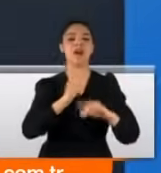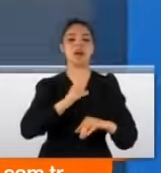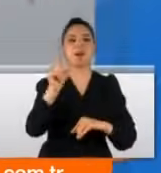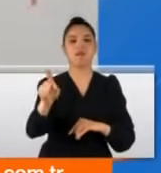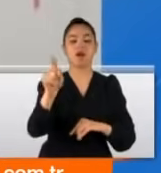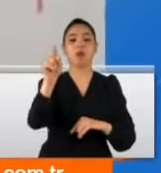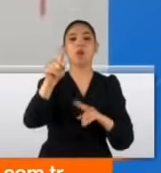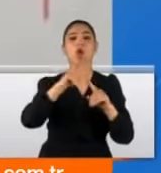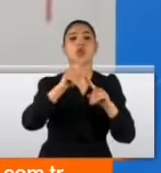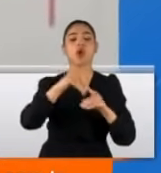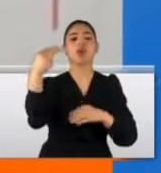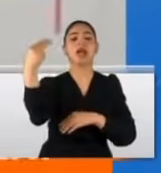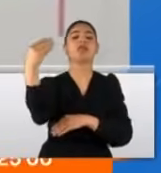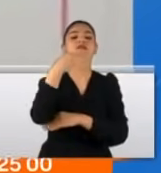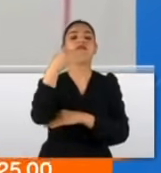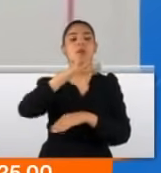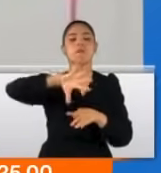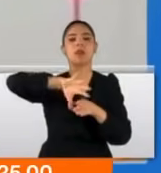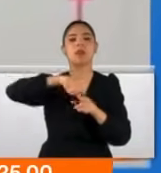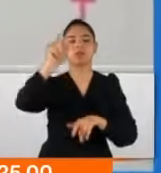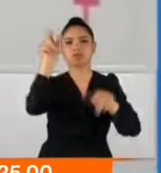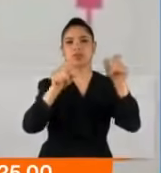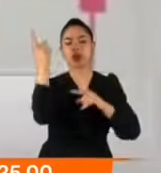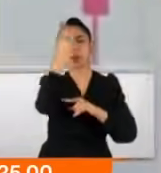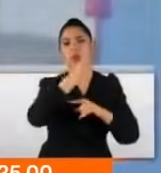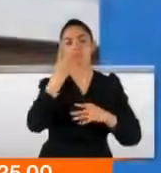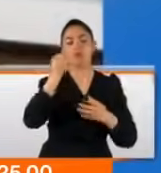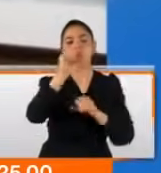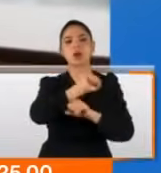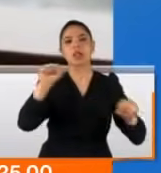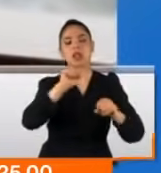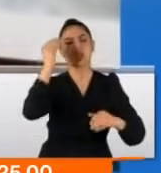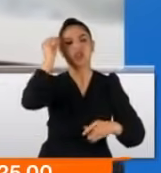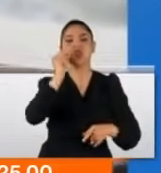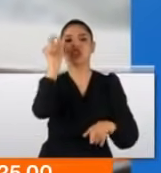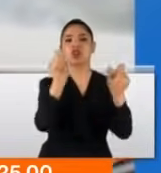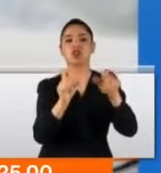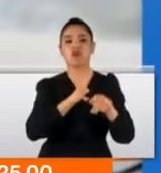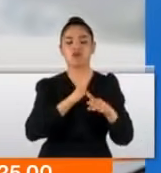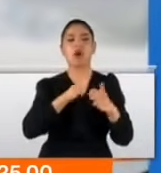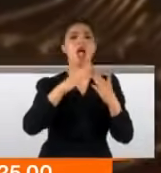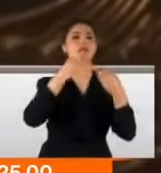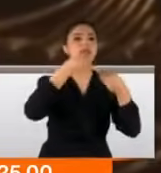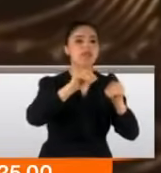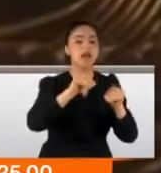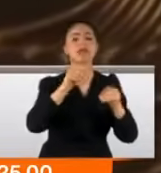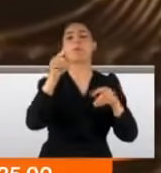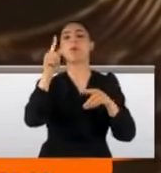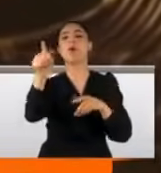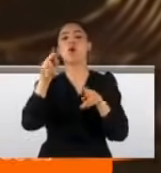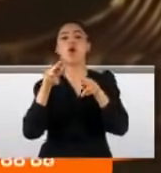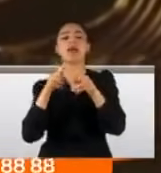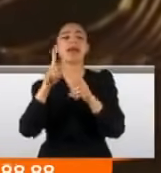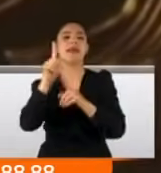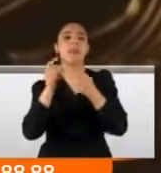para vurgunun ardında yüz binlerce mağdur bıraktı. Evini, arabasını satıp kripto para alanlar, tüm yatırımını bir gecede